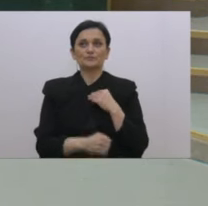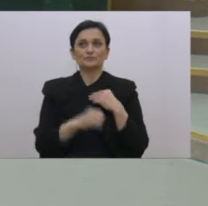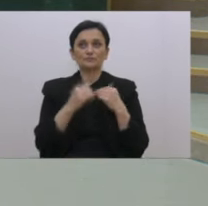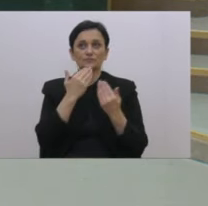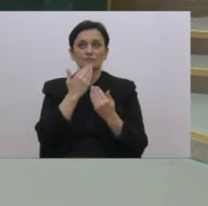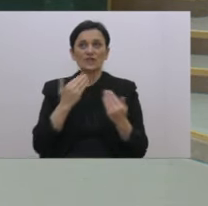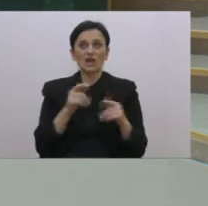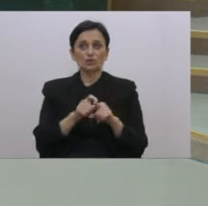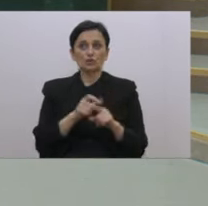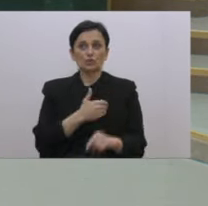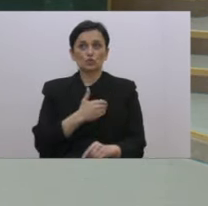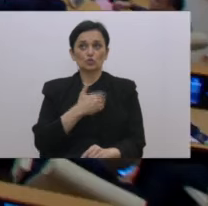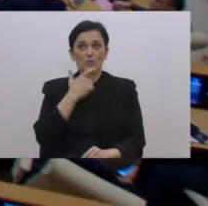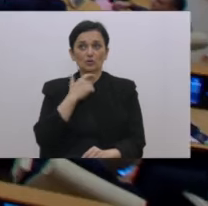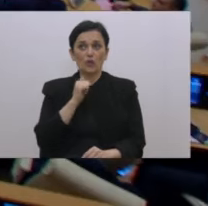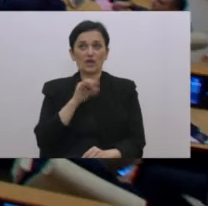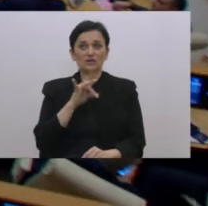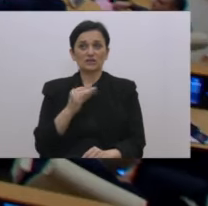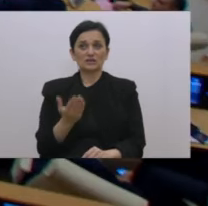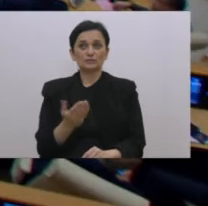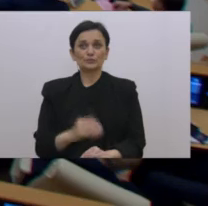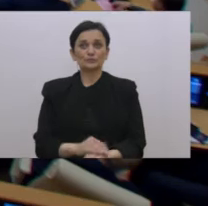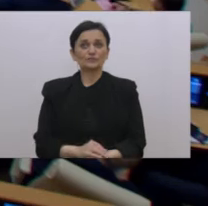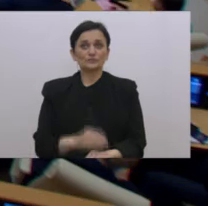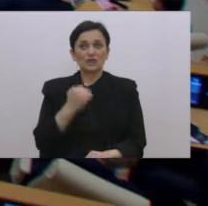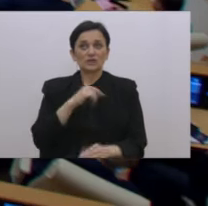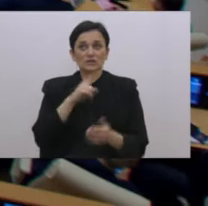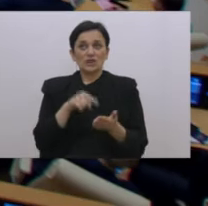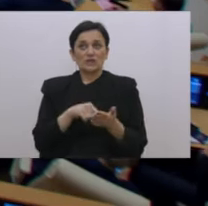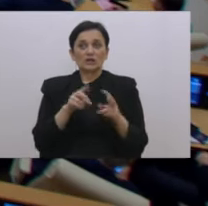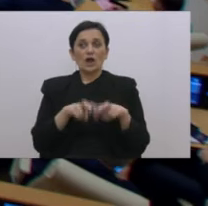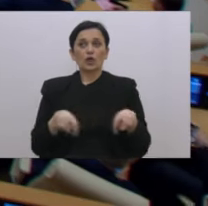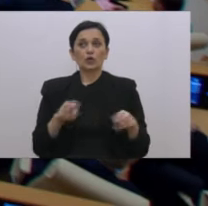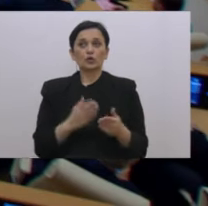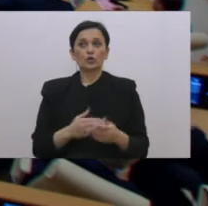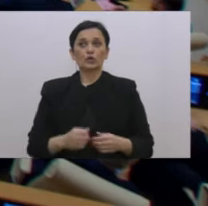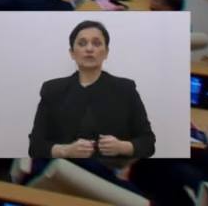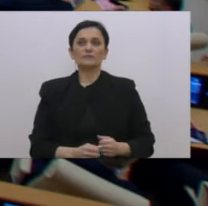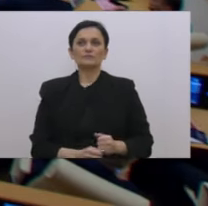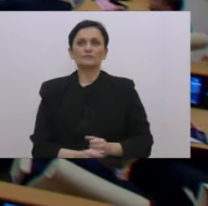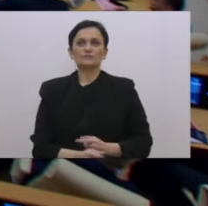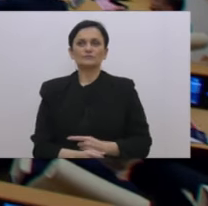Тасквити ситуат уксурд батон Андрей. Малоб, сакете гамсурден.